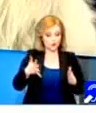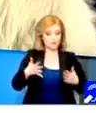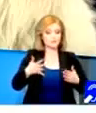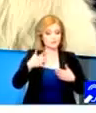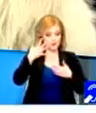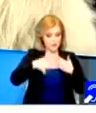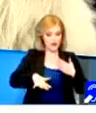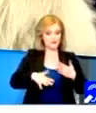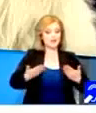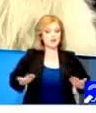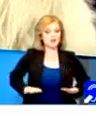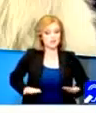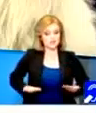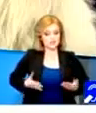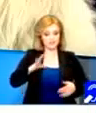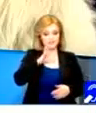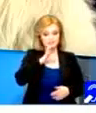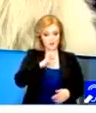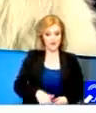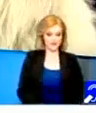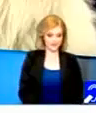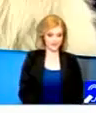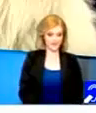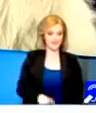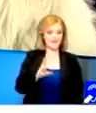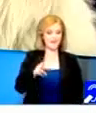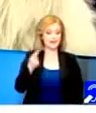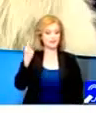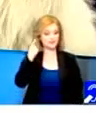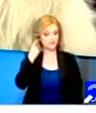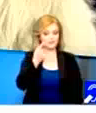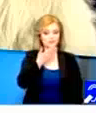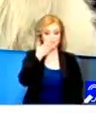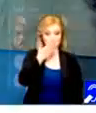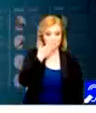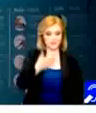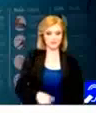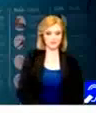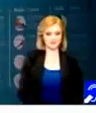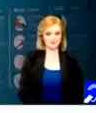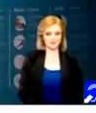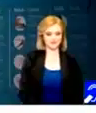înțelege mai bine modul în care patrupedele lor favorite văd, aud și miros lumea înconjurătoare.